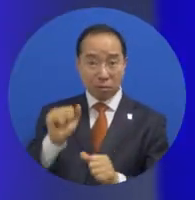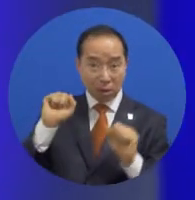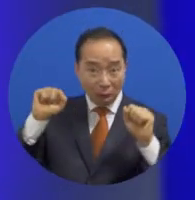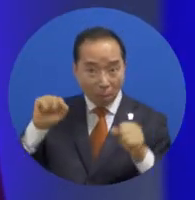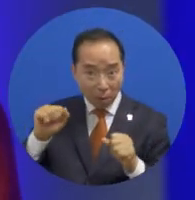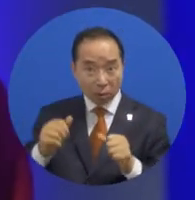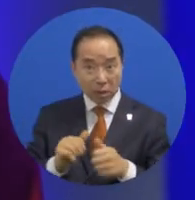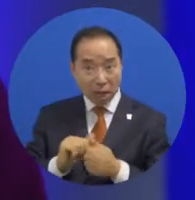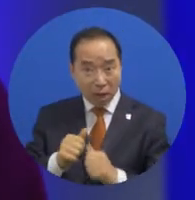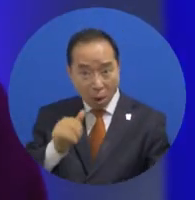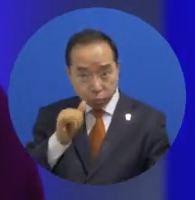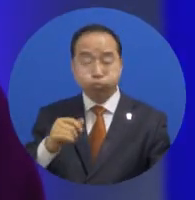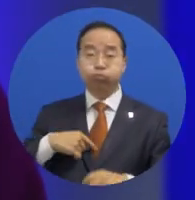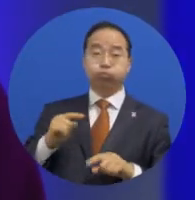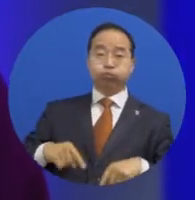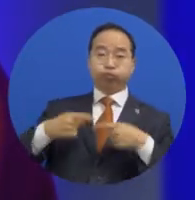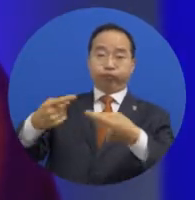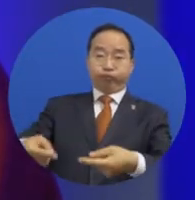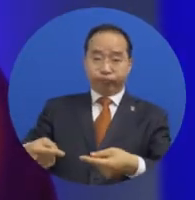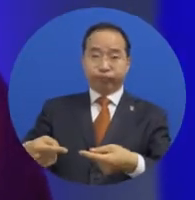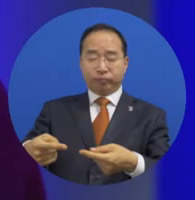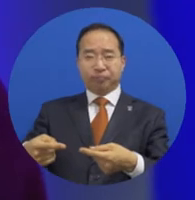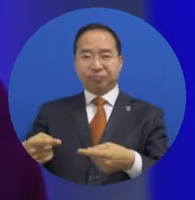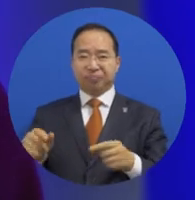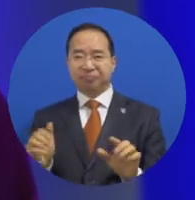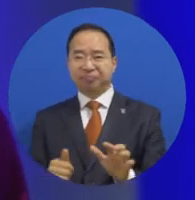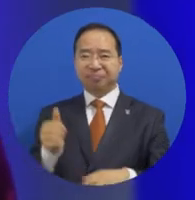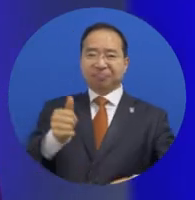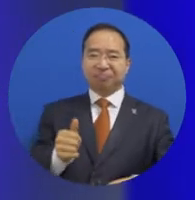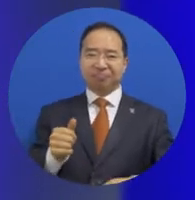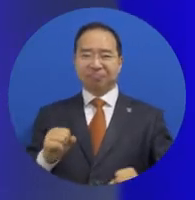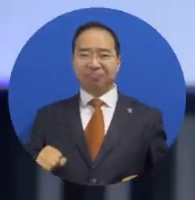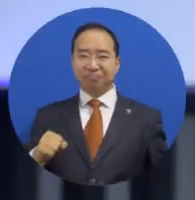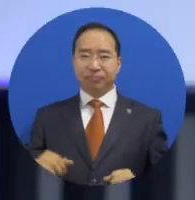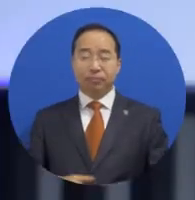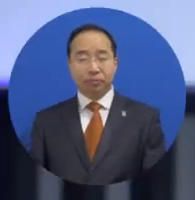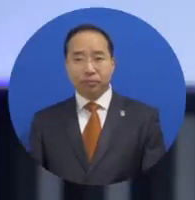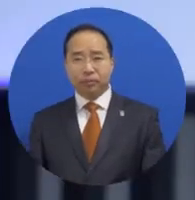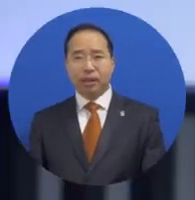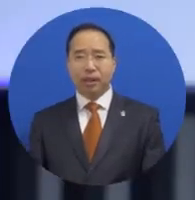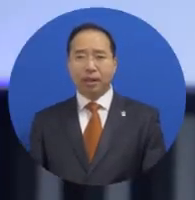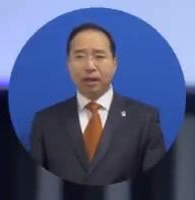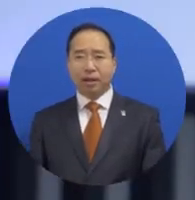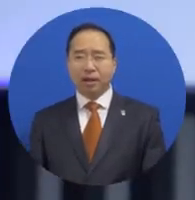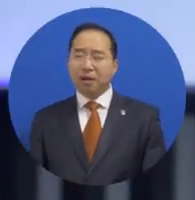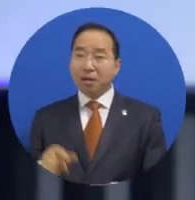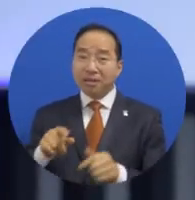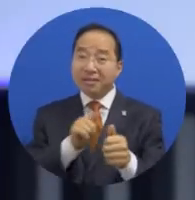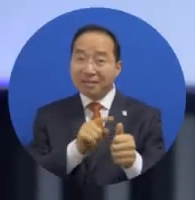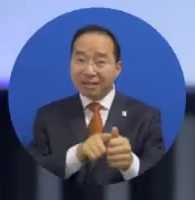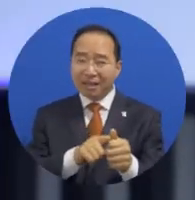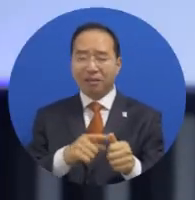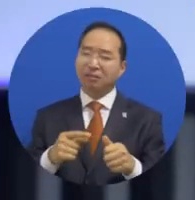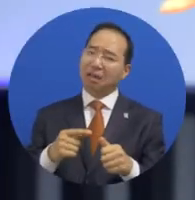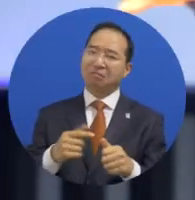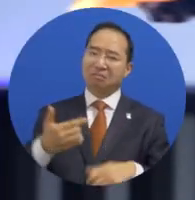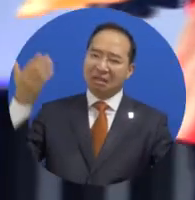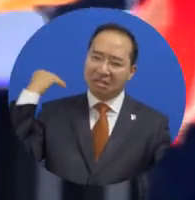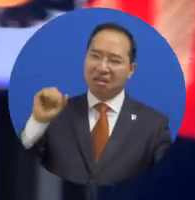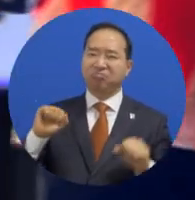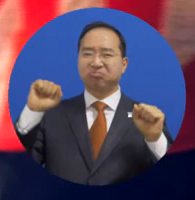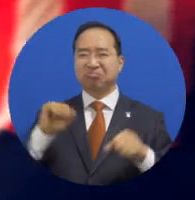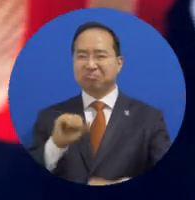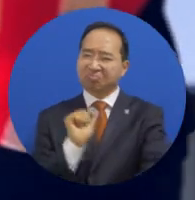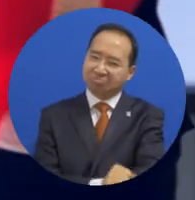뜯다가 없어져서 어디 갔나 했더니 달리기를 하겠다고 저 앞에 나갔는데 저한테 평소에 굉장히 많이 자랑을 했어요. 내가